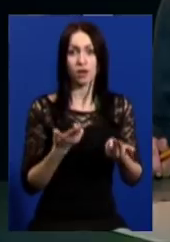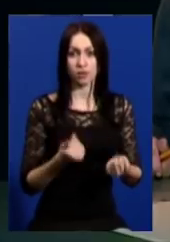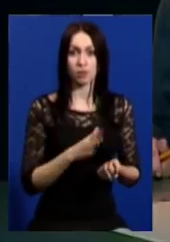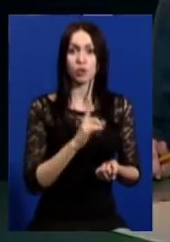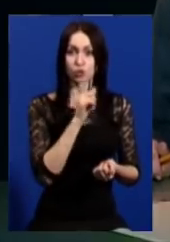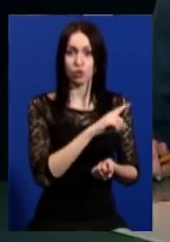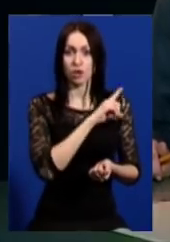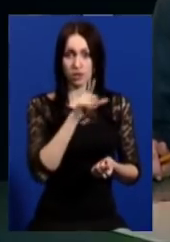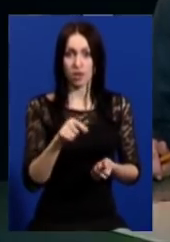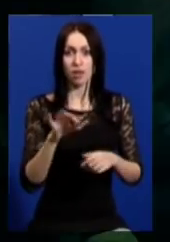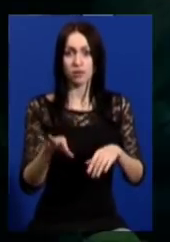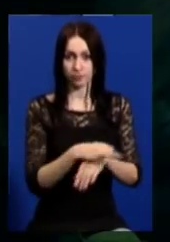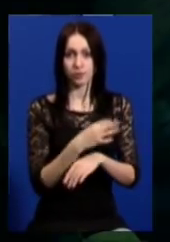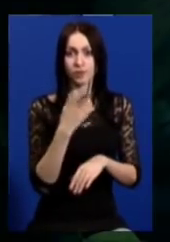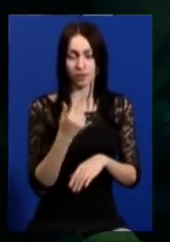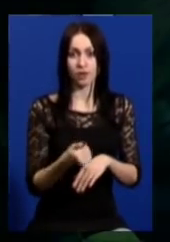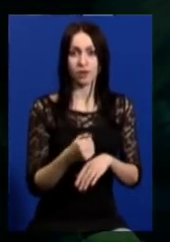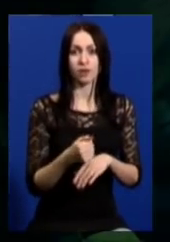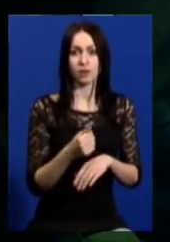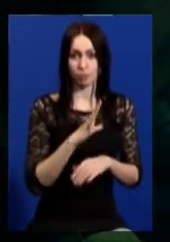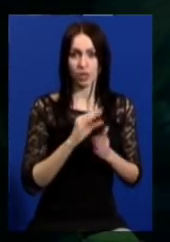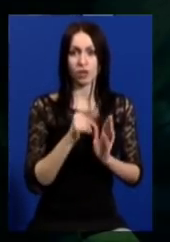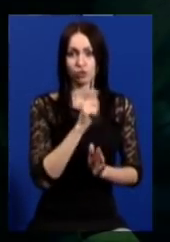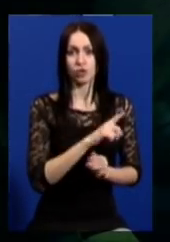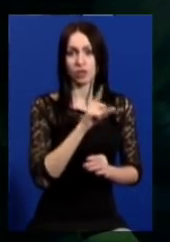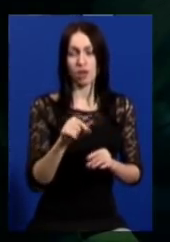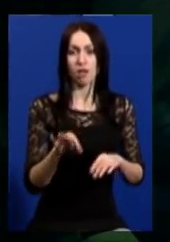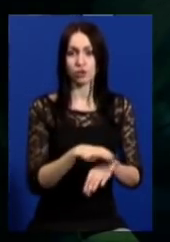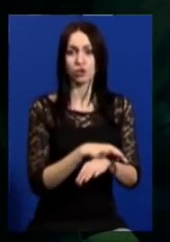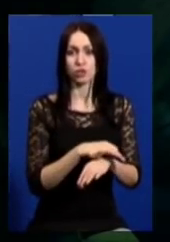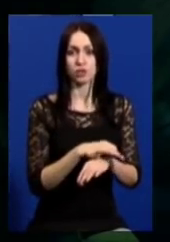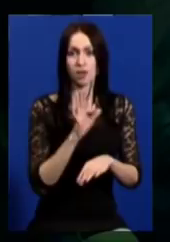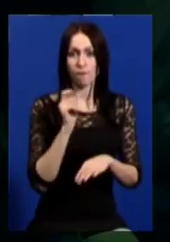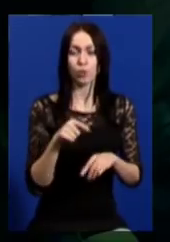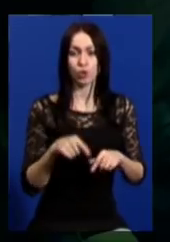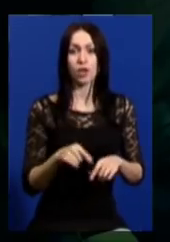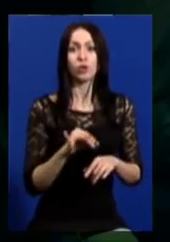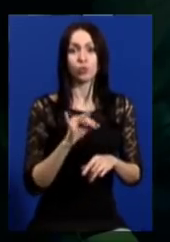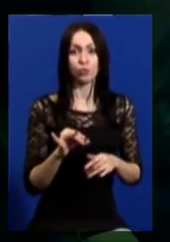їхала одружуватися в Україну? Людина, довідка з РАКСу була, людина їхала одружуватися і